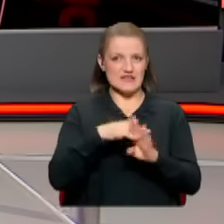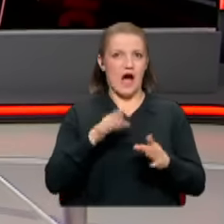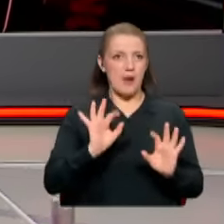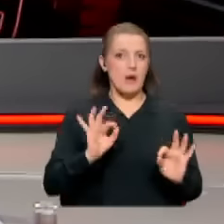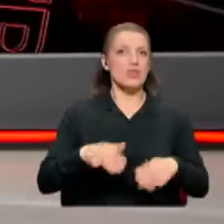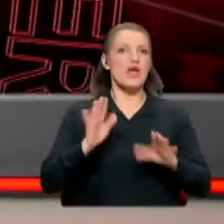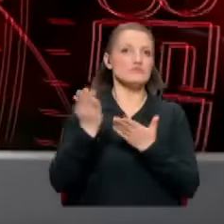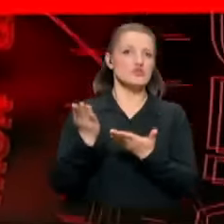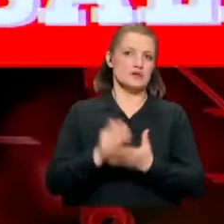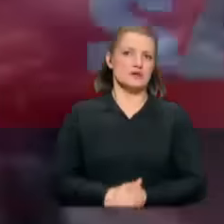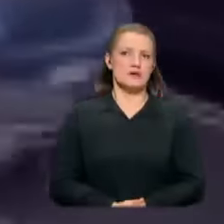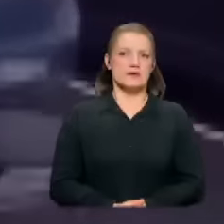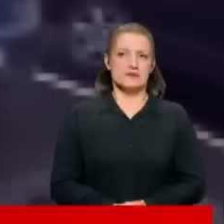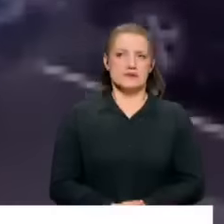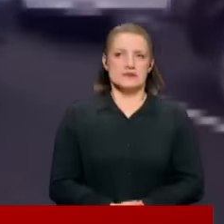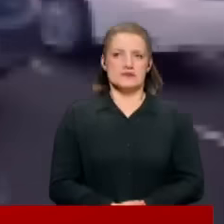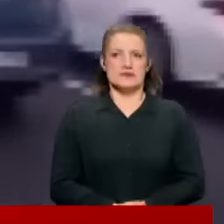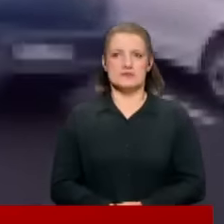değilmiş.